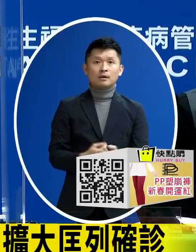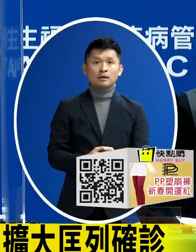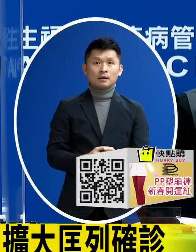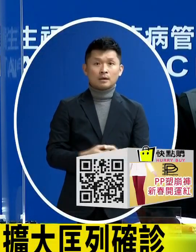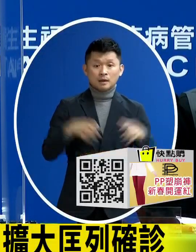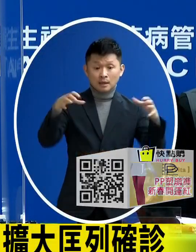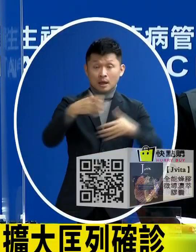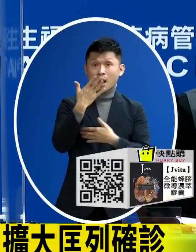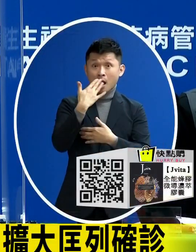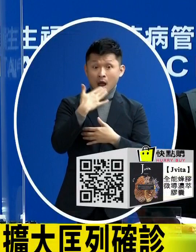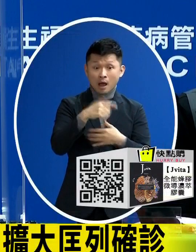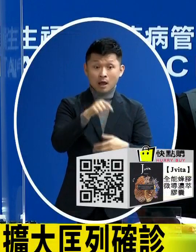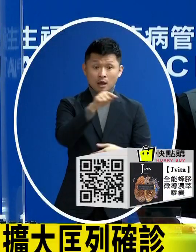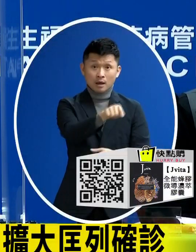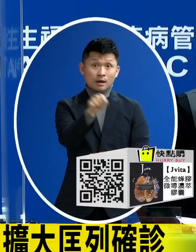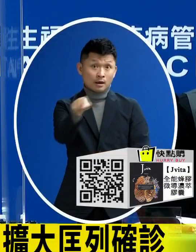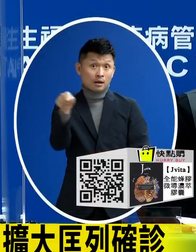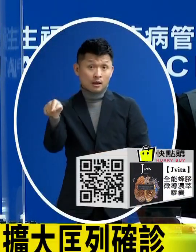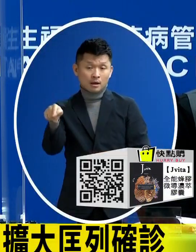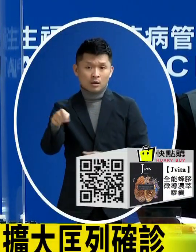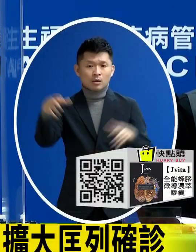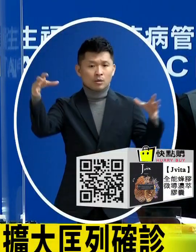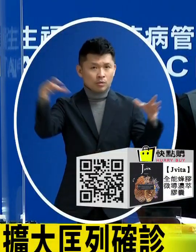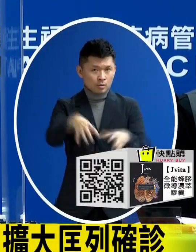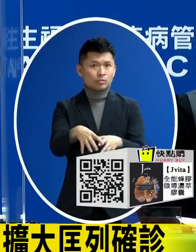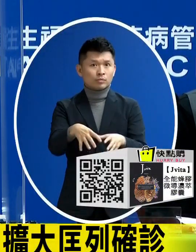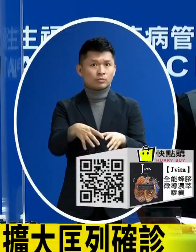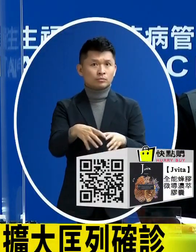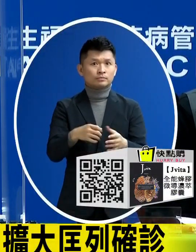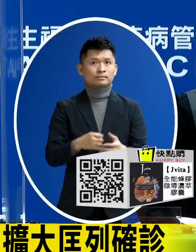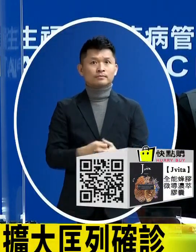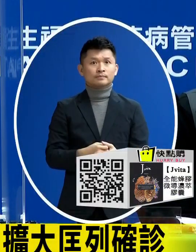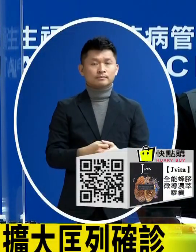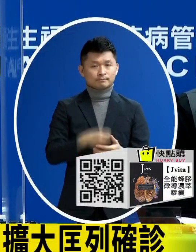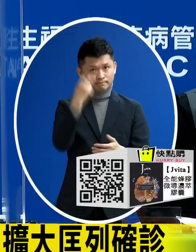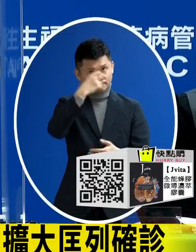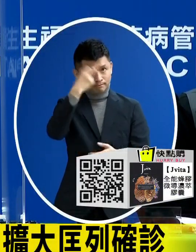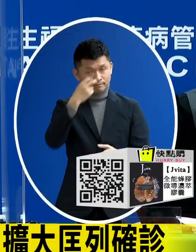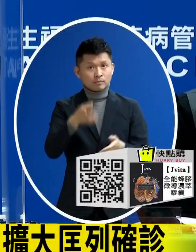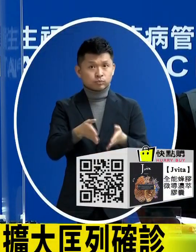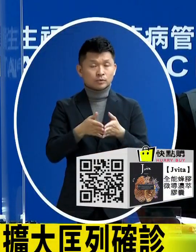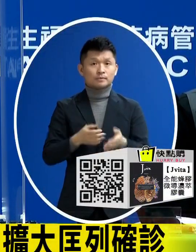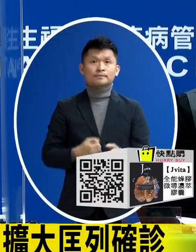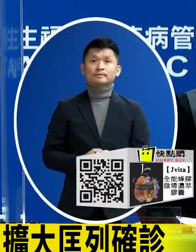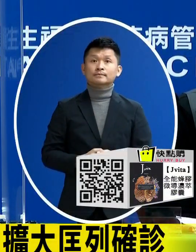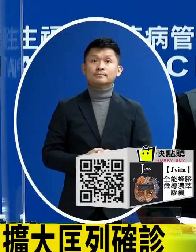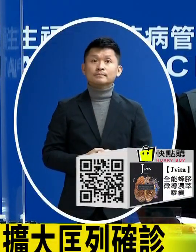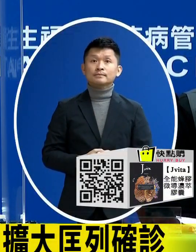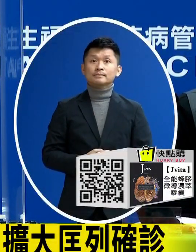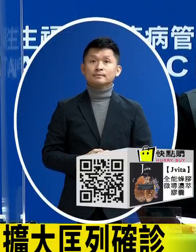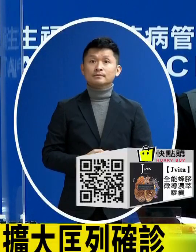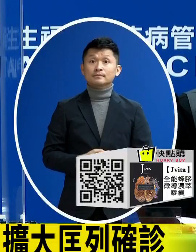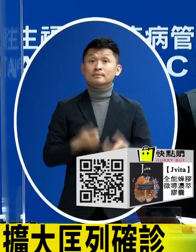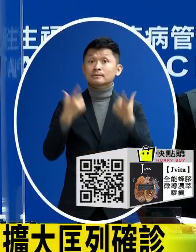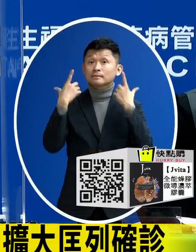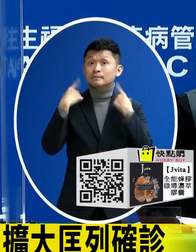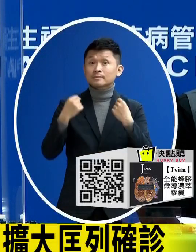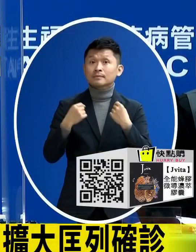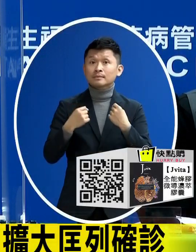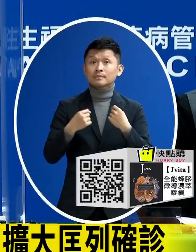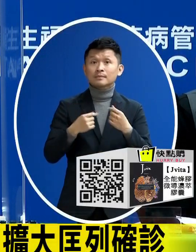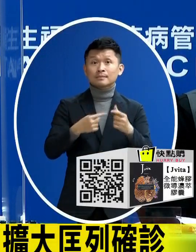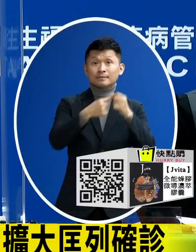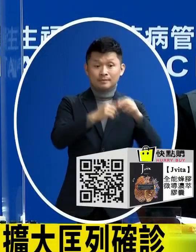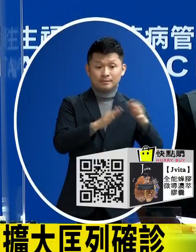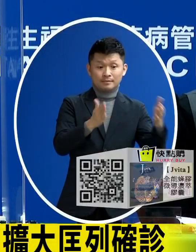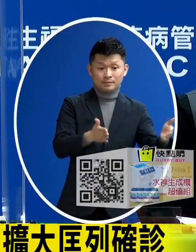餐的人再度把它框列的范围比较大，本来大概就是在第一个那个桌的